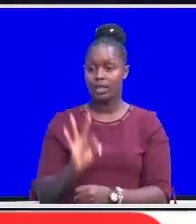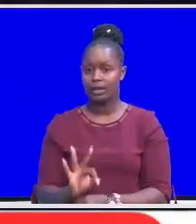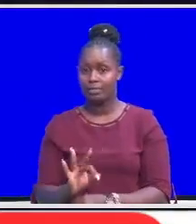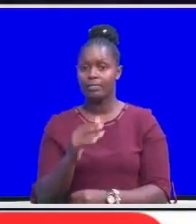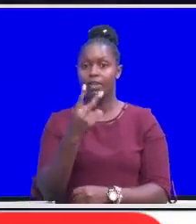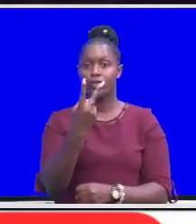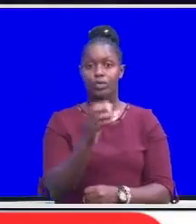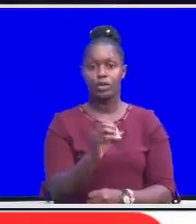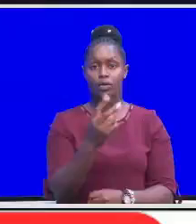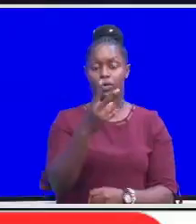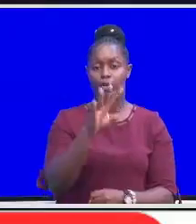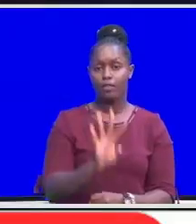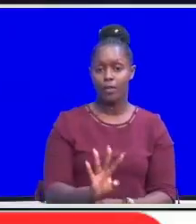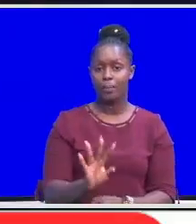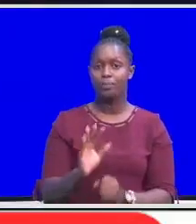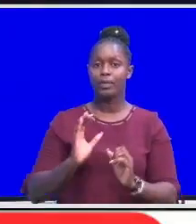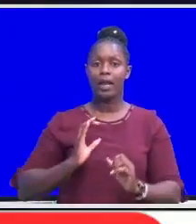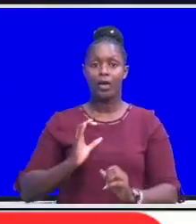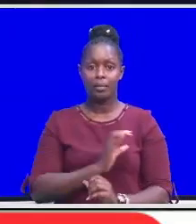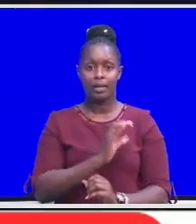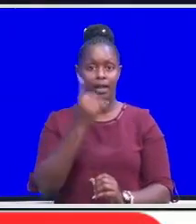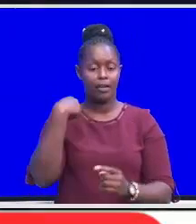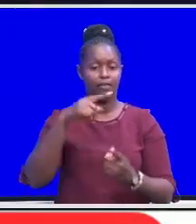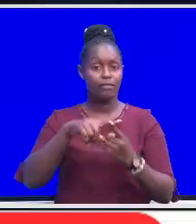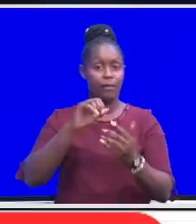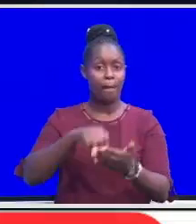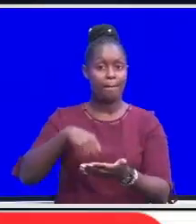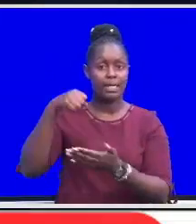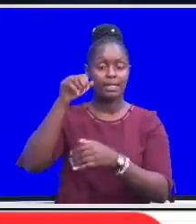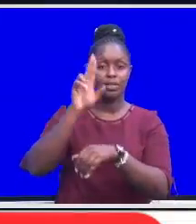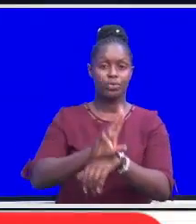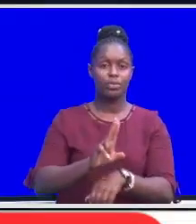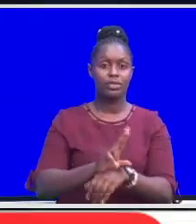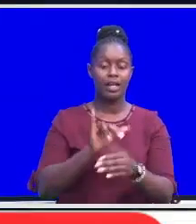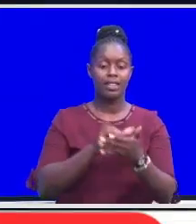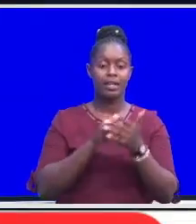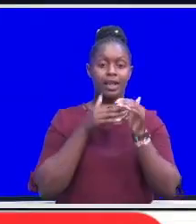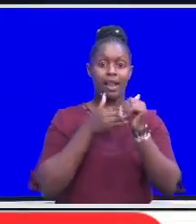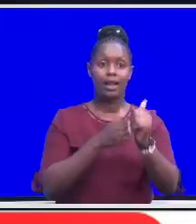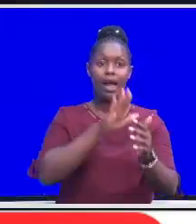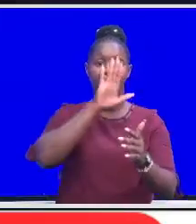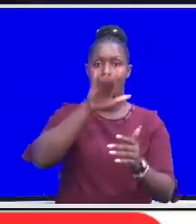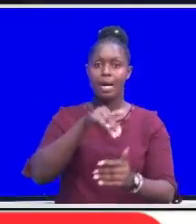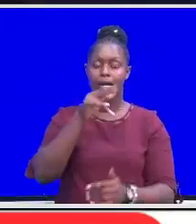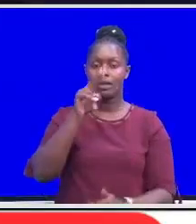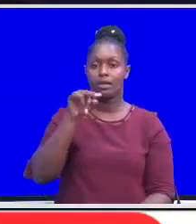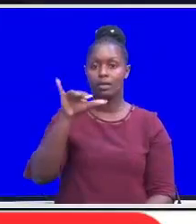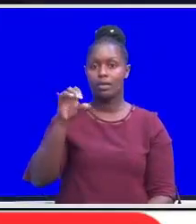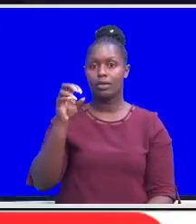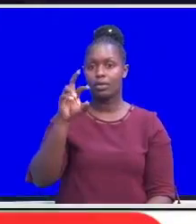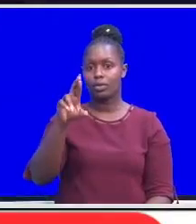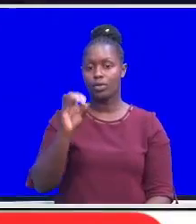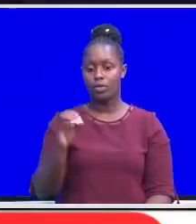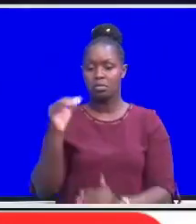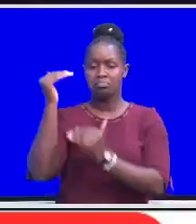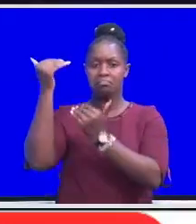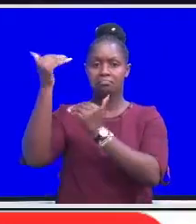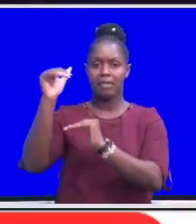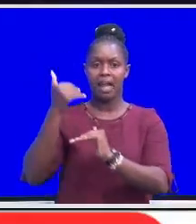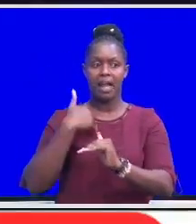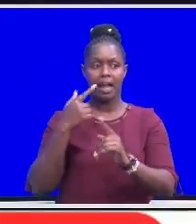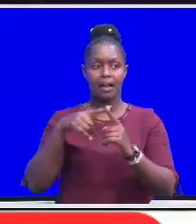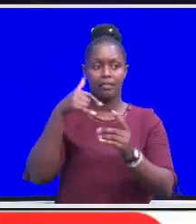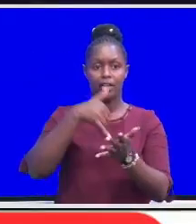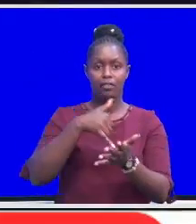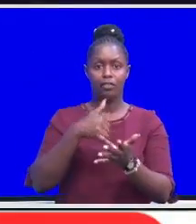2023-2024 mbele ya kamati ya taifa ya bajeti na matumizi inayoongozwa na mbunge wa Kiharu Ndindi Nyoro, mdhibiti wa bajeti amehusisha ukopaji